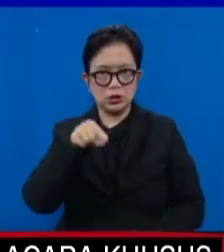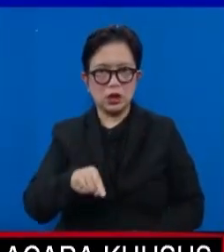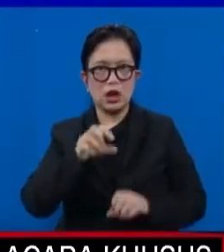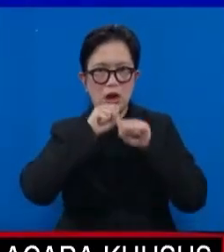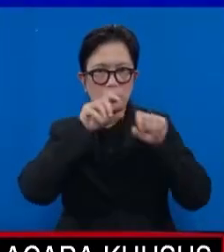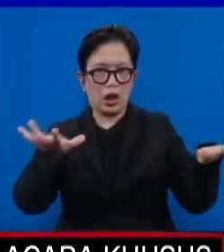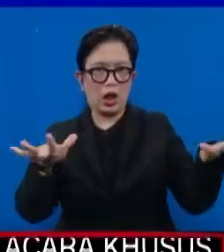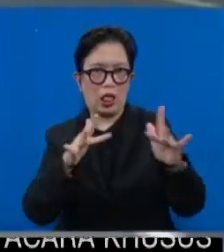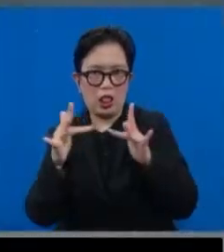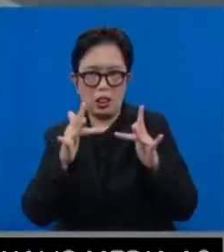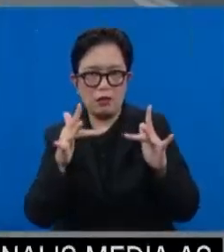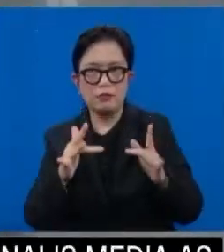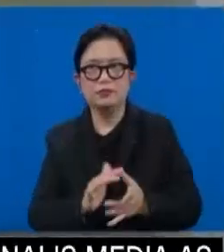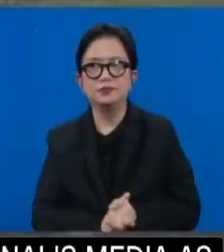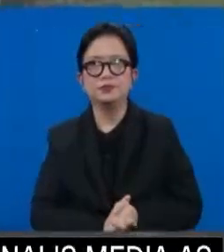sosial.